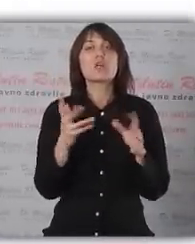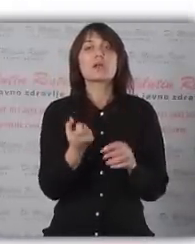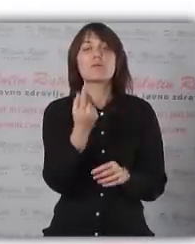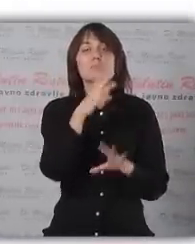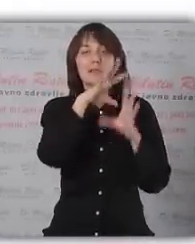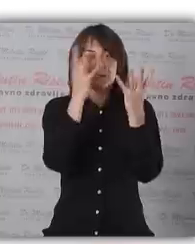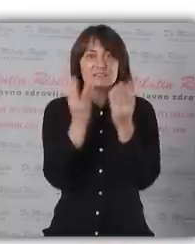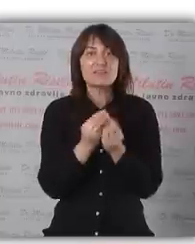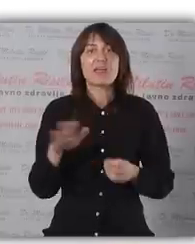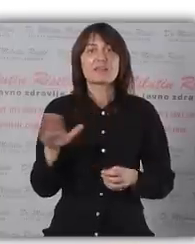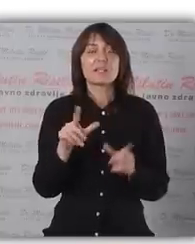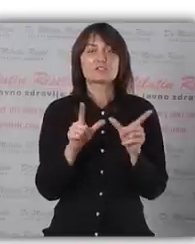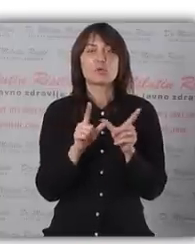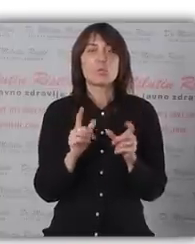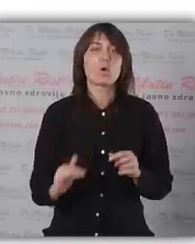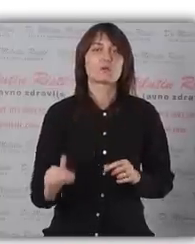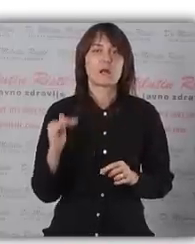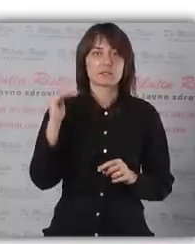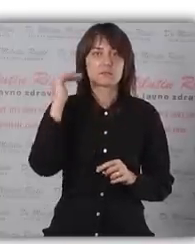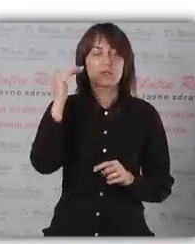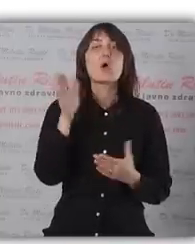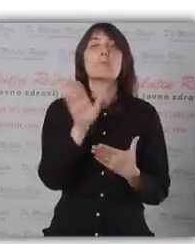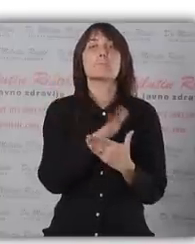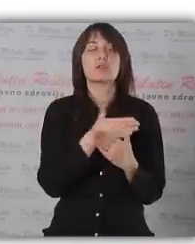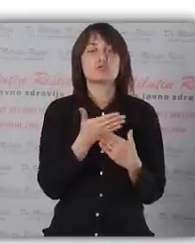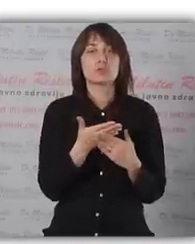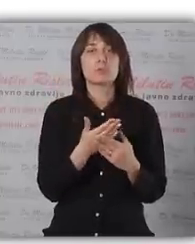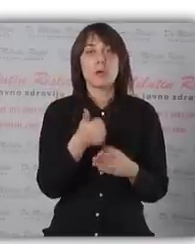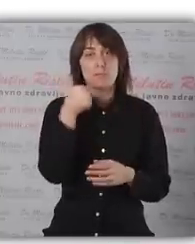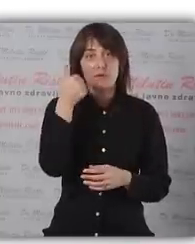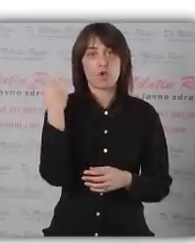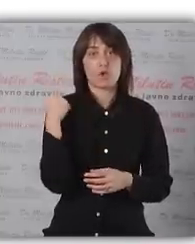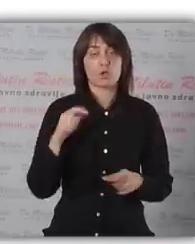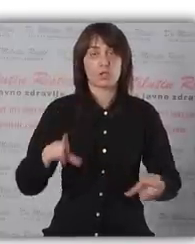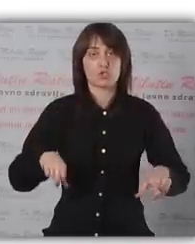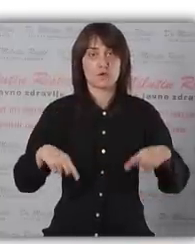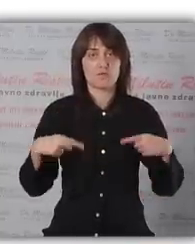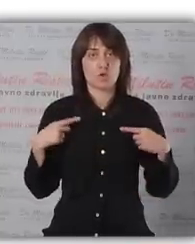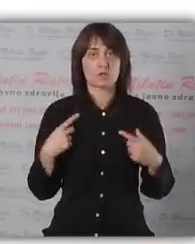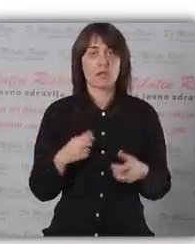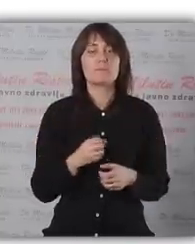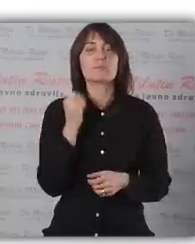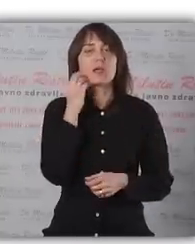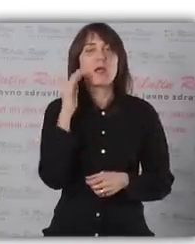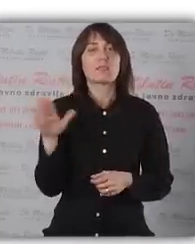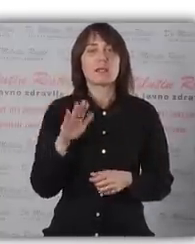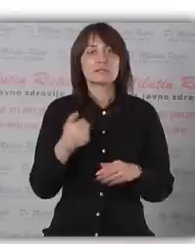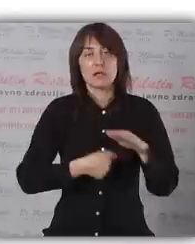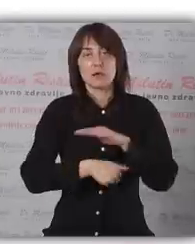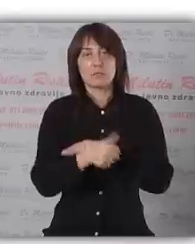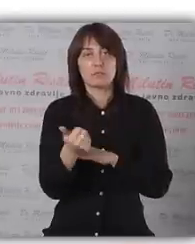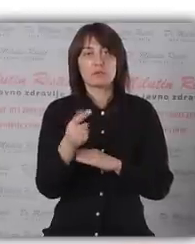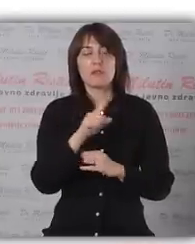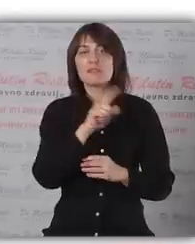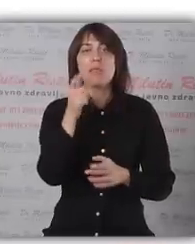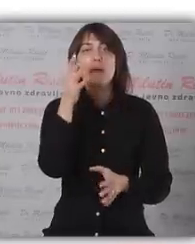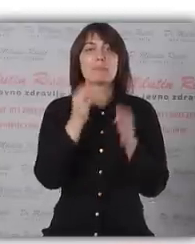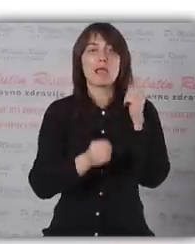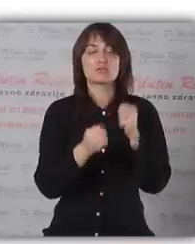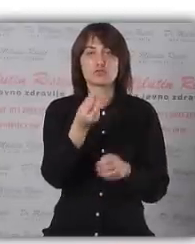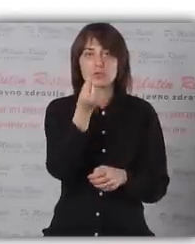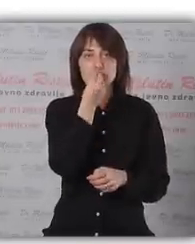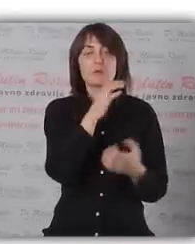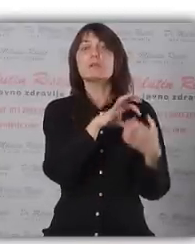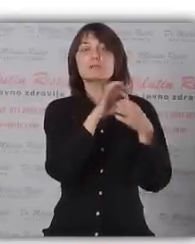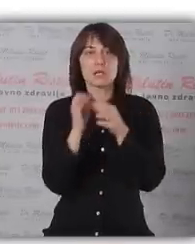prosto normalna pojava sve dece u odrastanju. Međutim, u prvoj godini života, kada deca krenu na